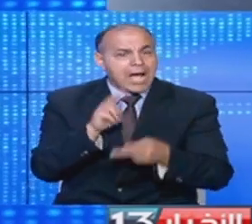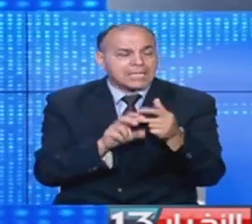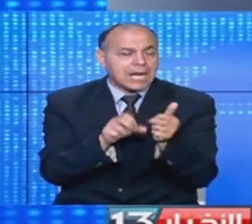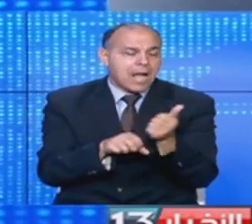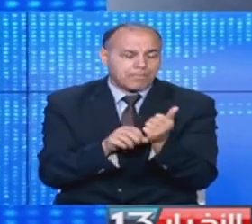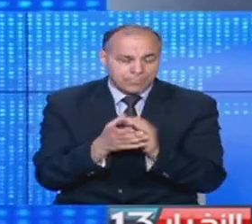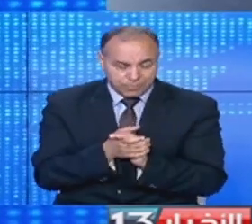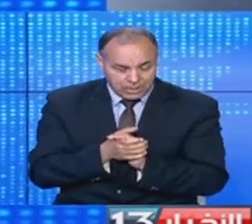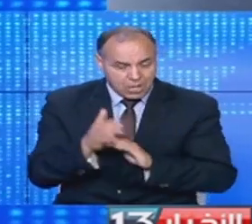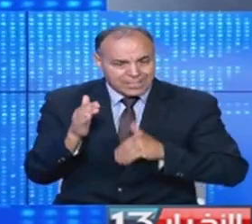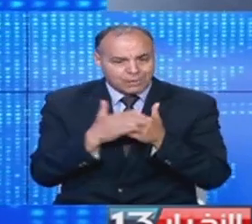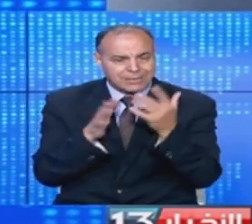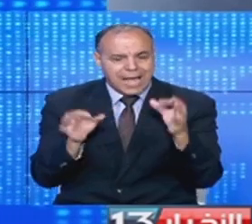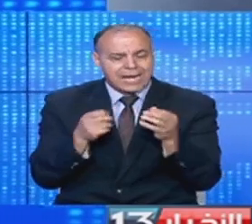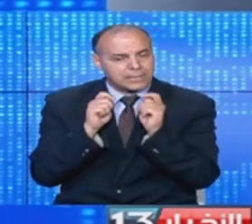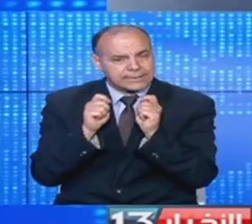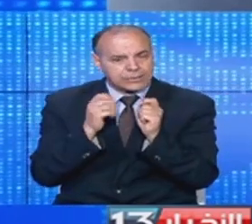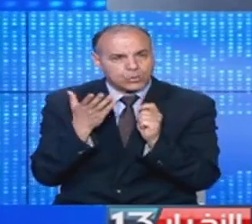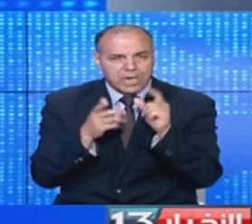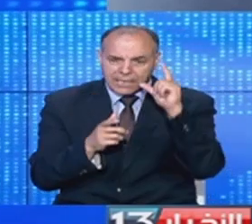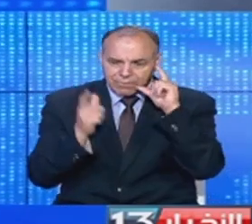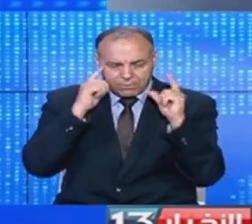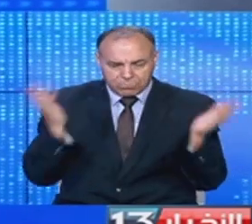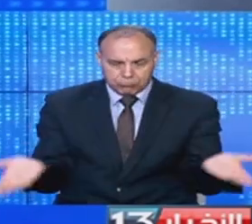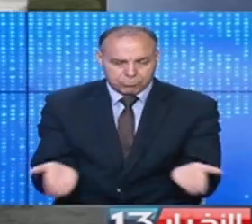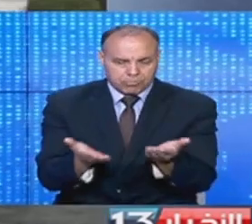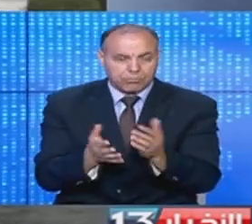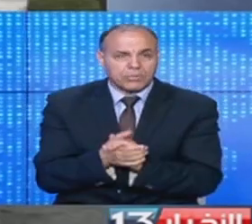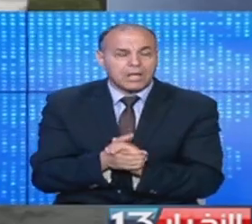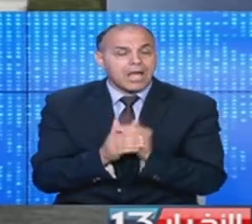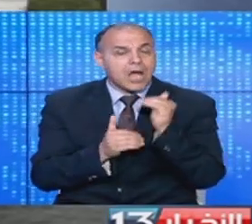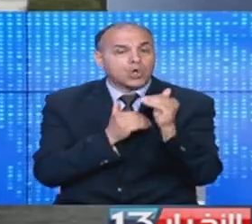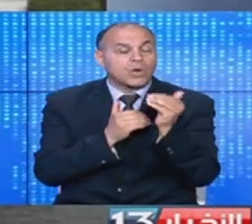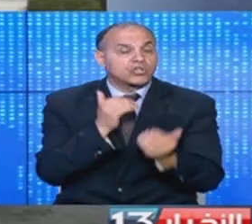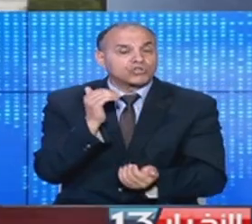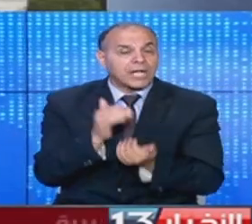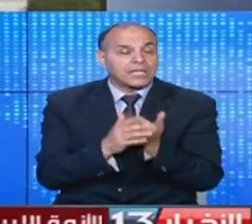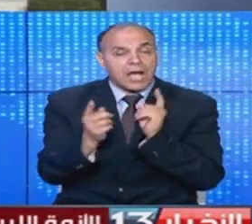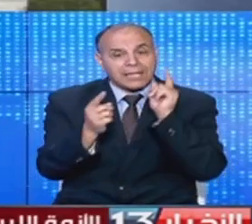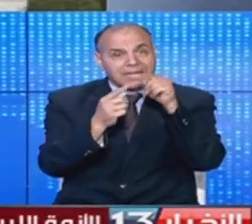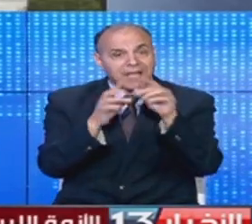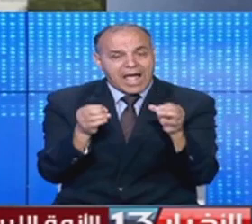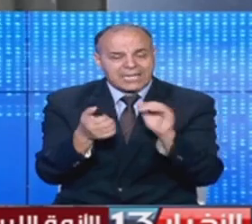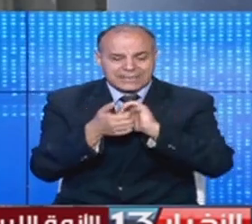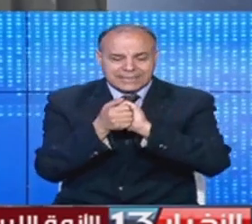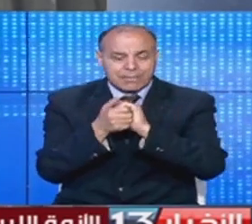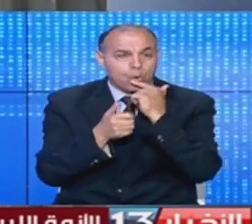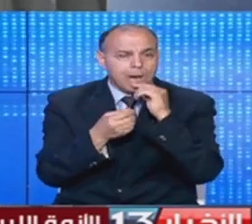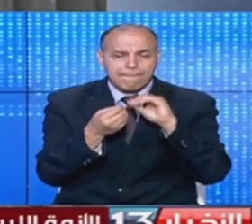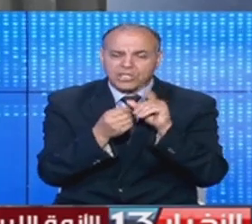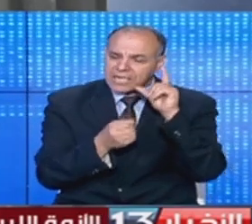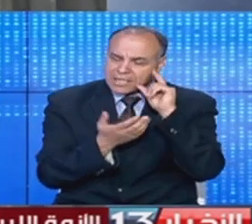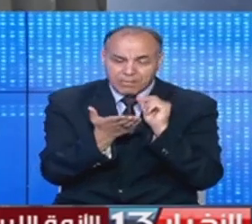عام والتوصل إلى حل سياسي ليبي ليبي. في خطوة جديدة تهدف إلى حل سلمي للأزمة